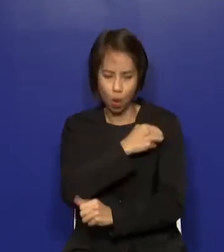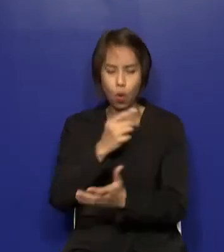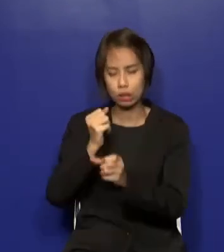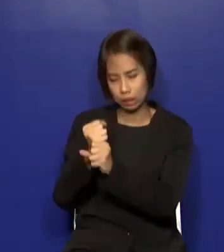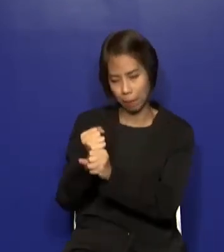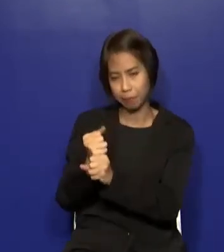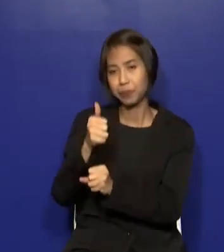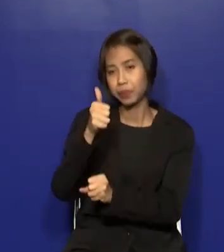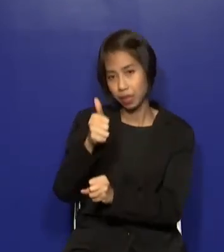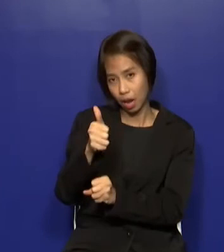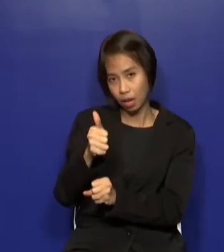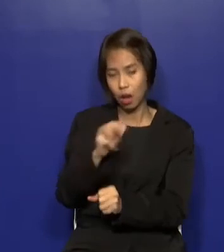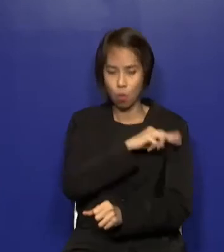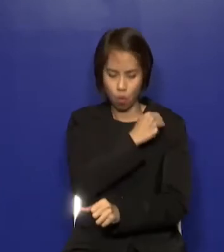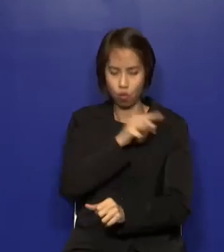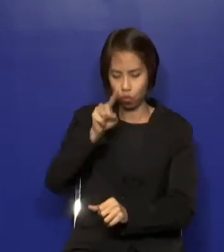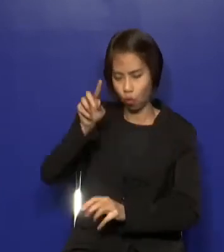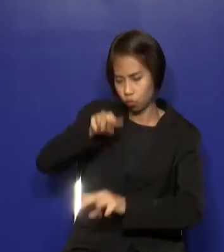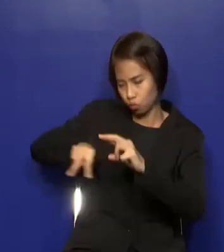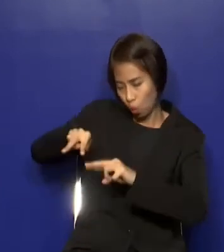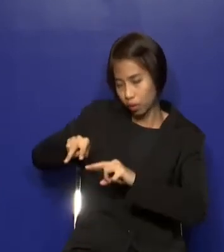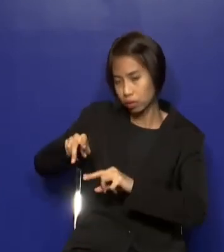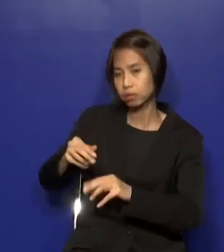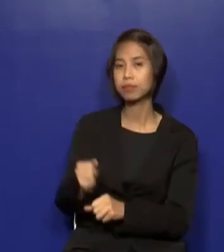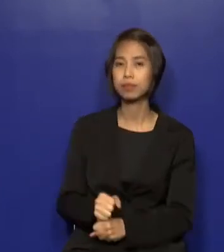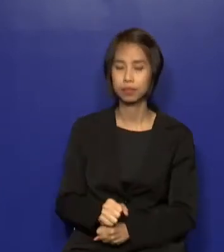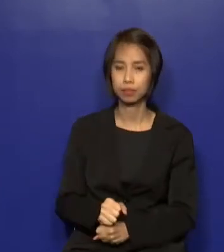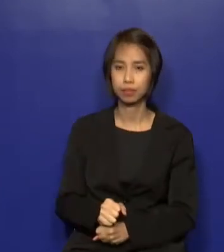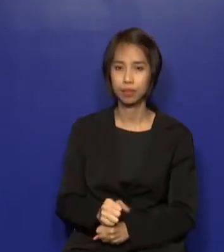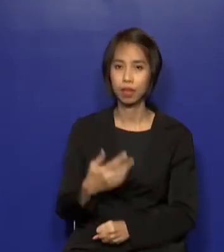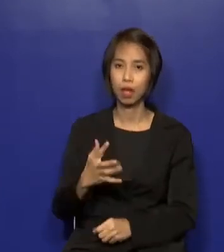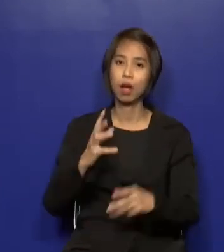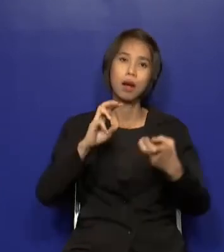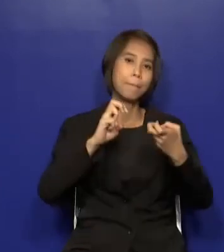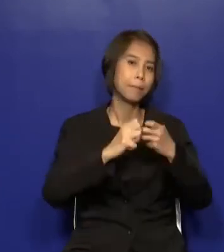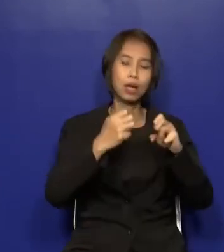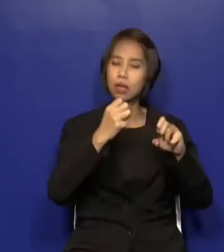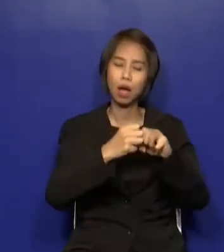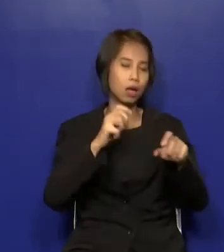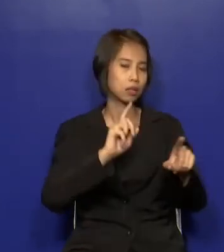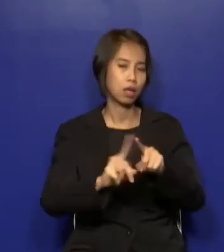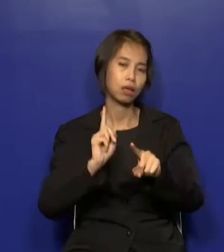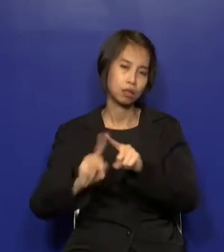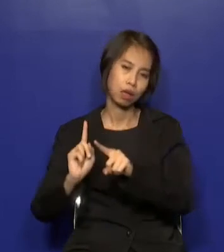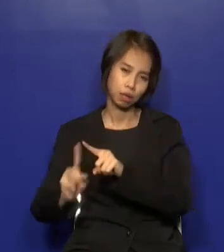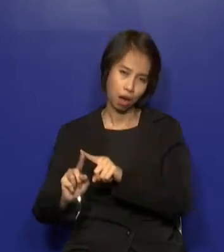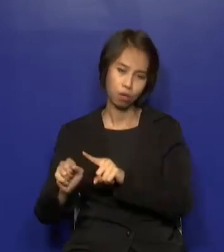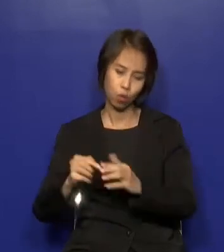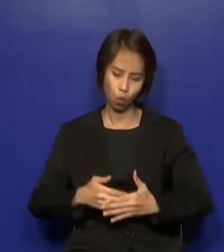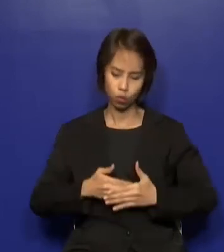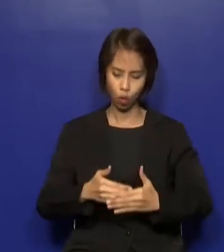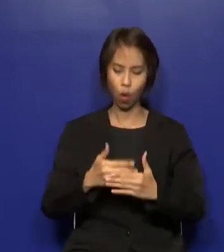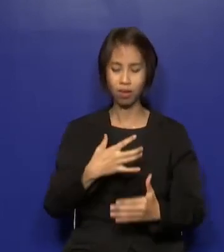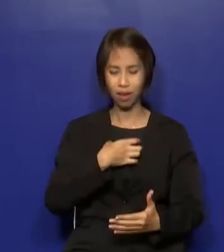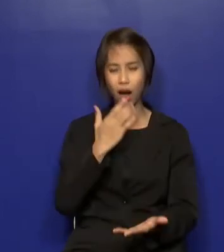แต่ในที่สุดแพทย์ก็ต้องมาตรวจสอบอีกทีหนึ่งเพราะฉะนั้นในทุกปัญหาที่เขาตั้งครรภ์แล้วเขาไม่พร้